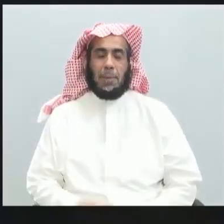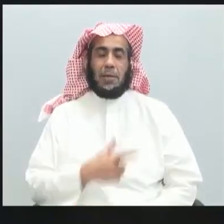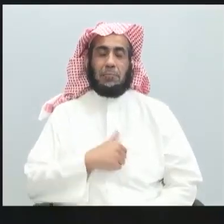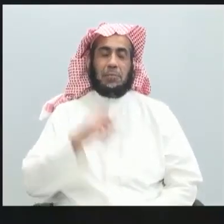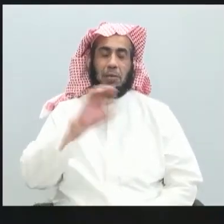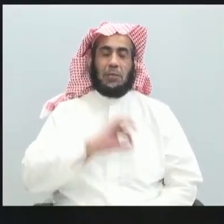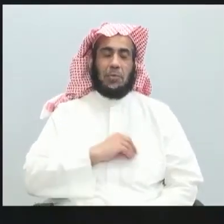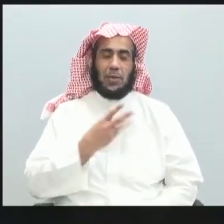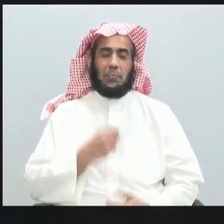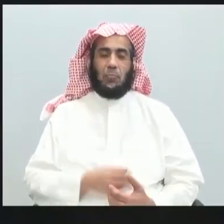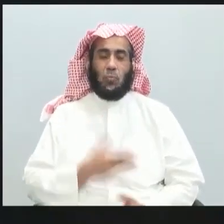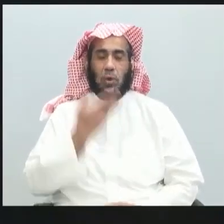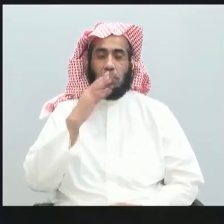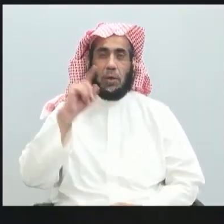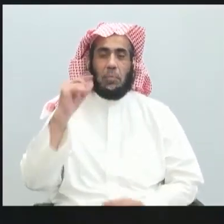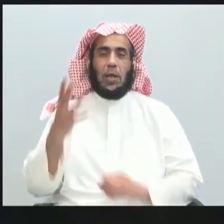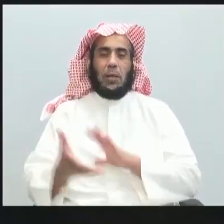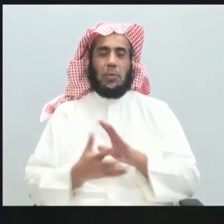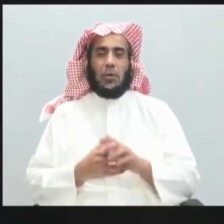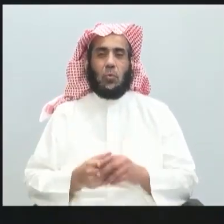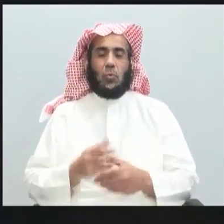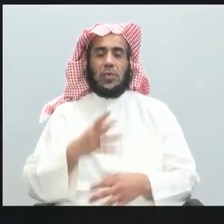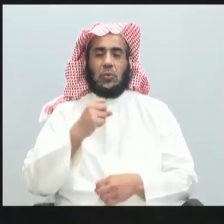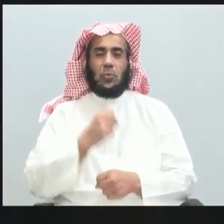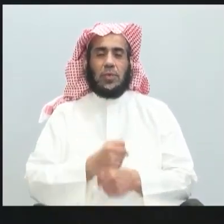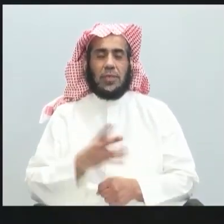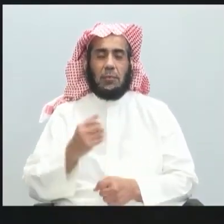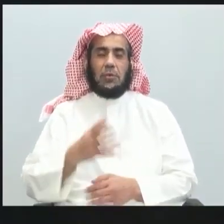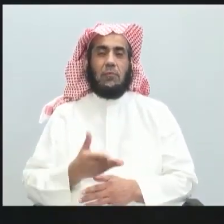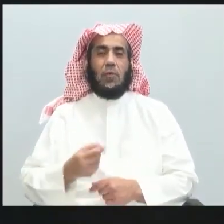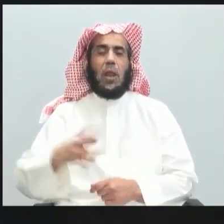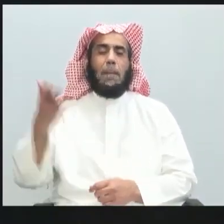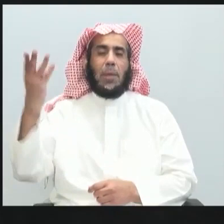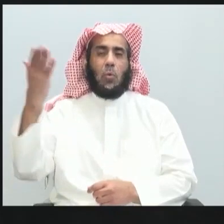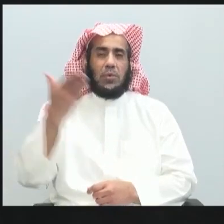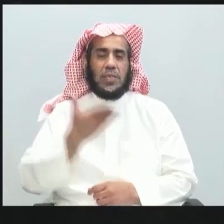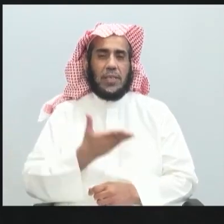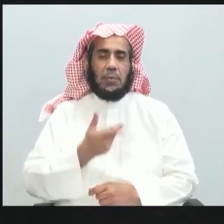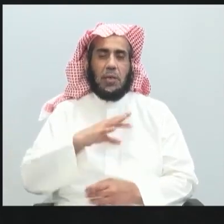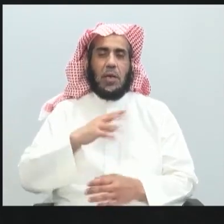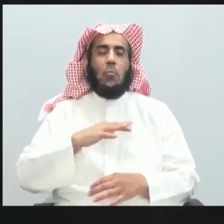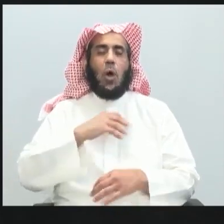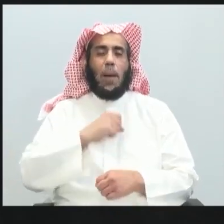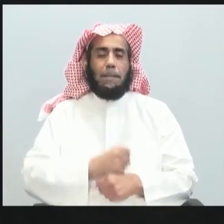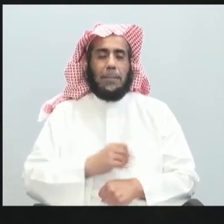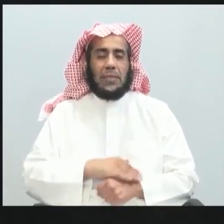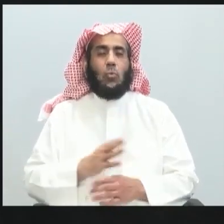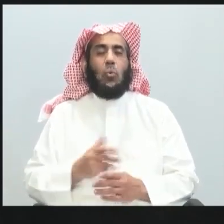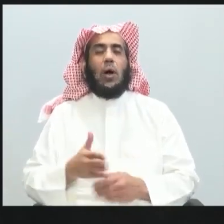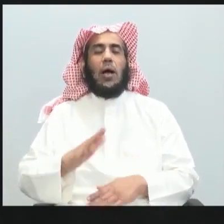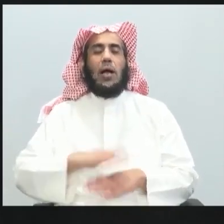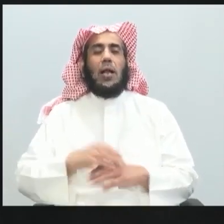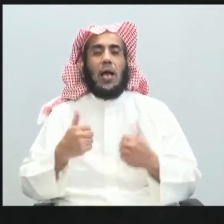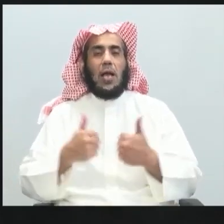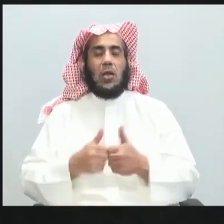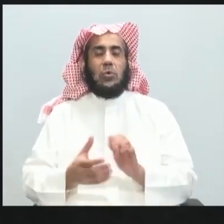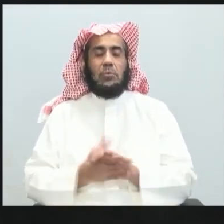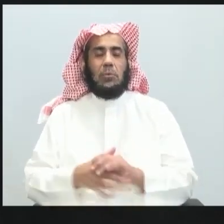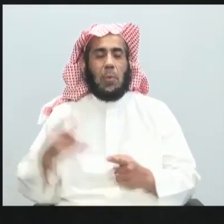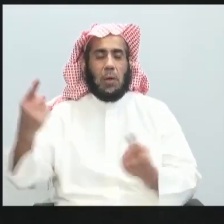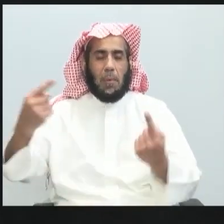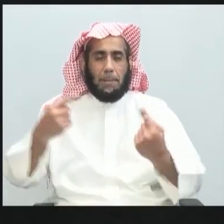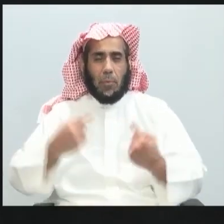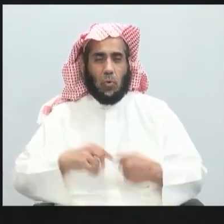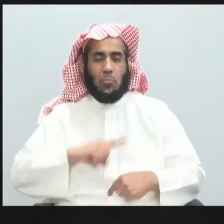بسم الله الرحمن الرحيم الحمد لله رب العالمين والصلاه والسلام على اشرف الانبياء المرسلين نبينا محمد وعلى اله وصحبه اجمعين مرحبا